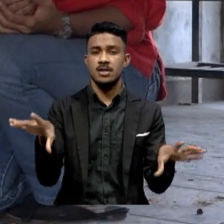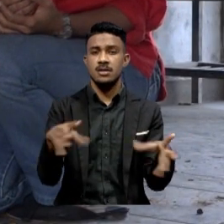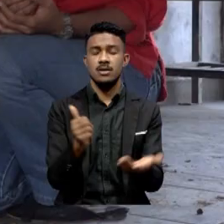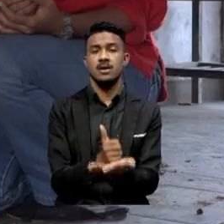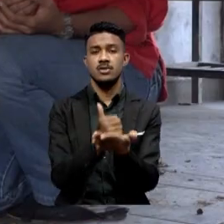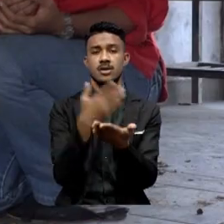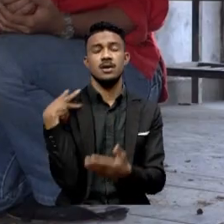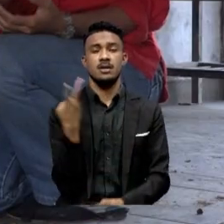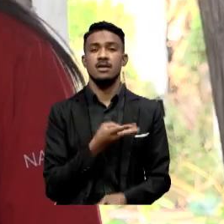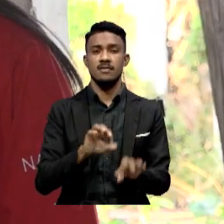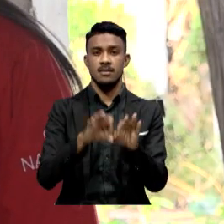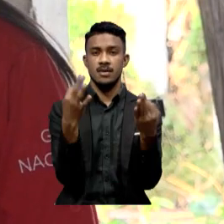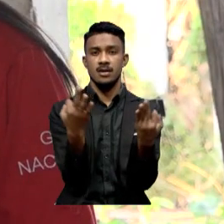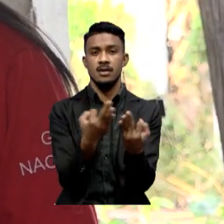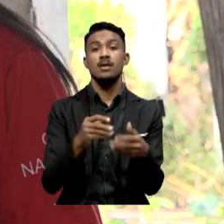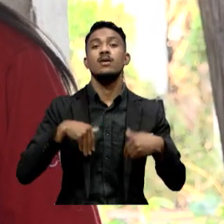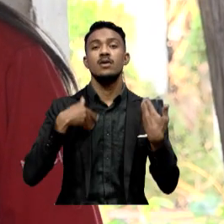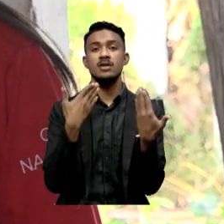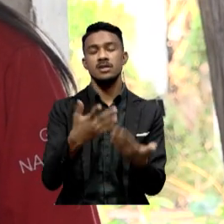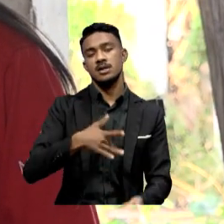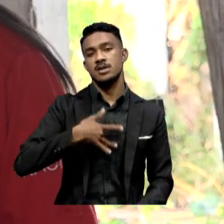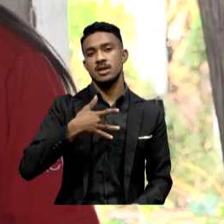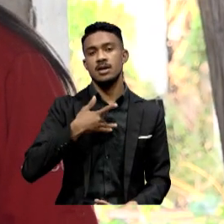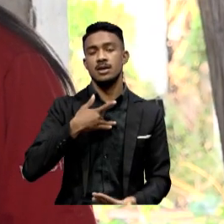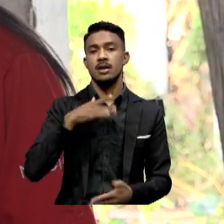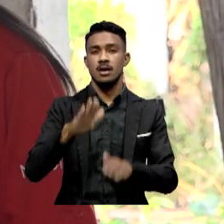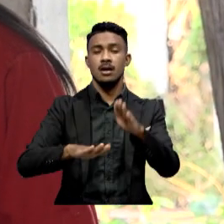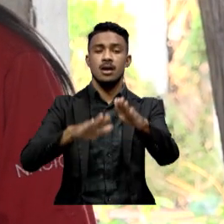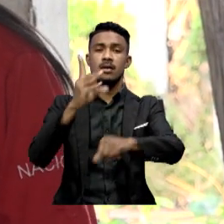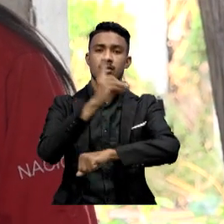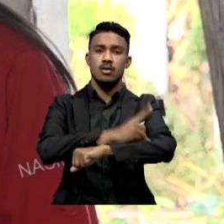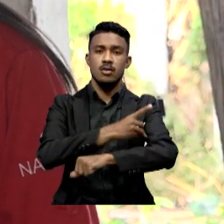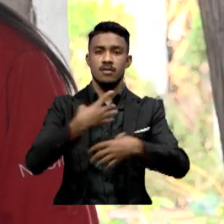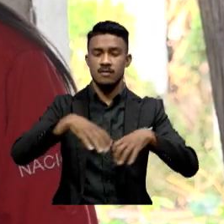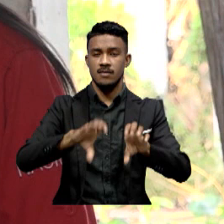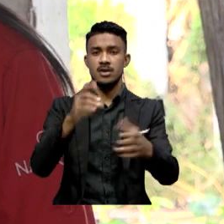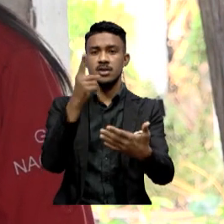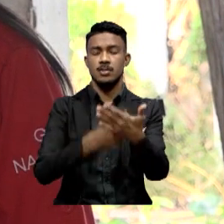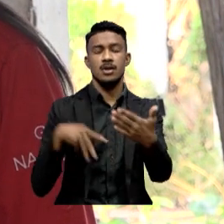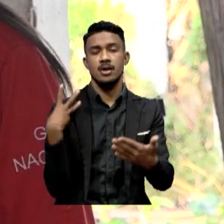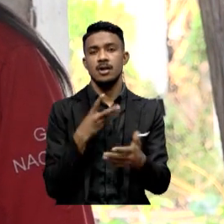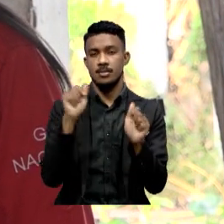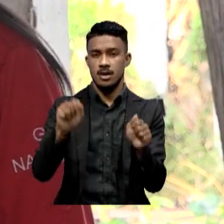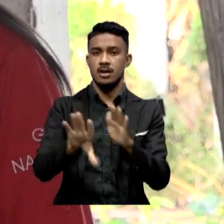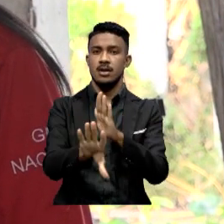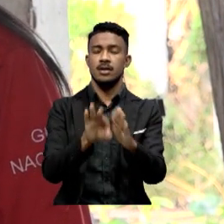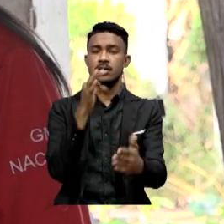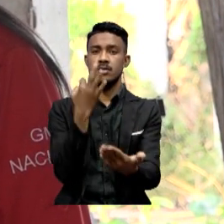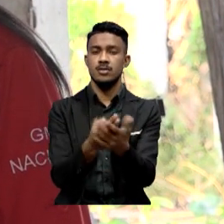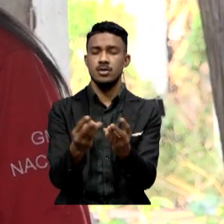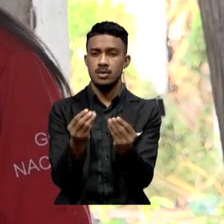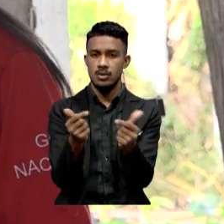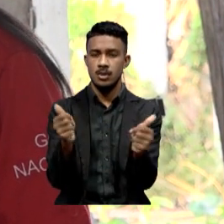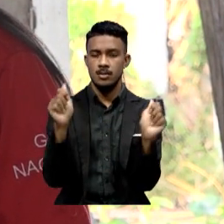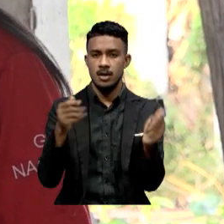ite nia familia. Oisa se ite tenke lau lor lorong fan sa ida det mak ite bele atu hetang osang uituang ho di sosa no